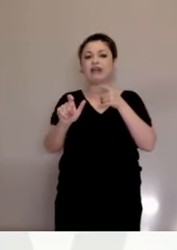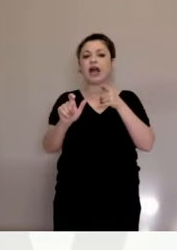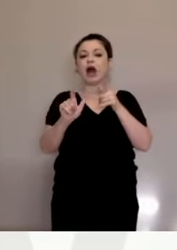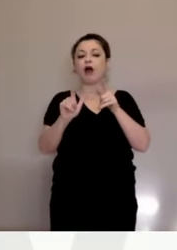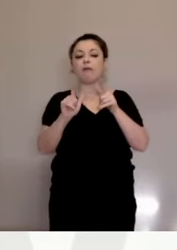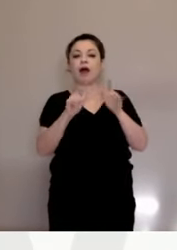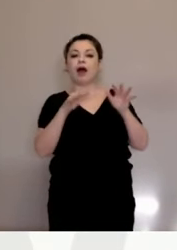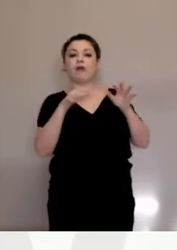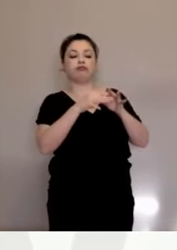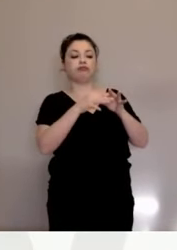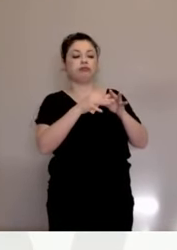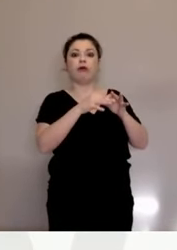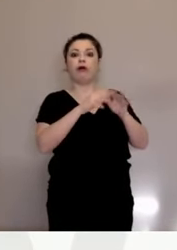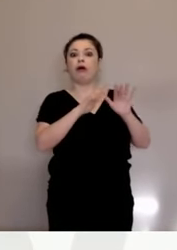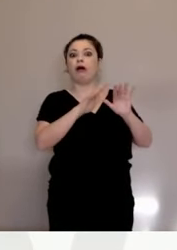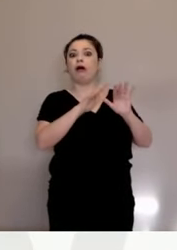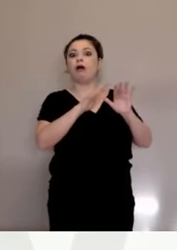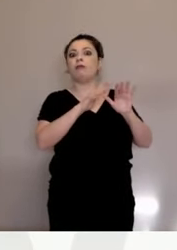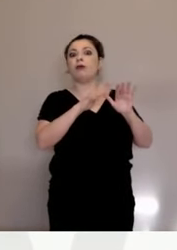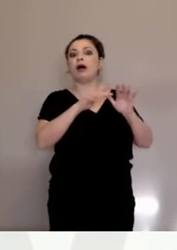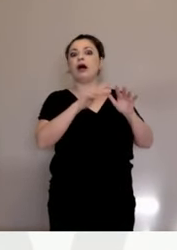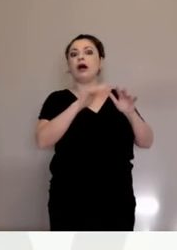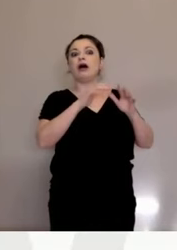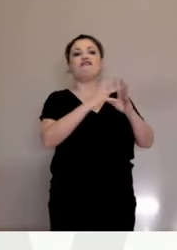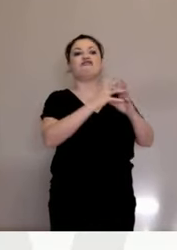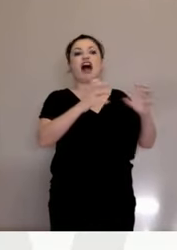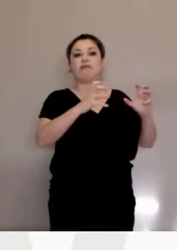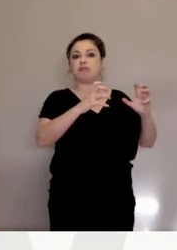di tutta una fabbrica,